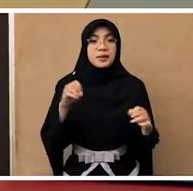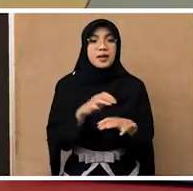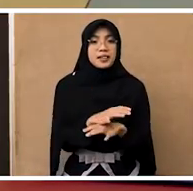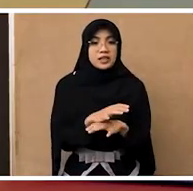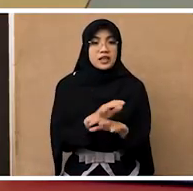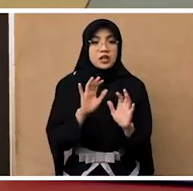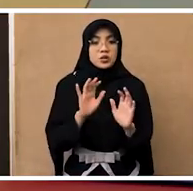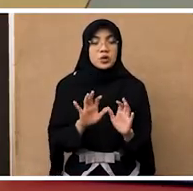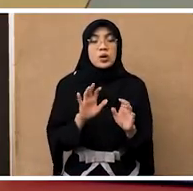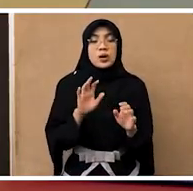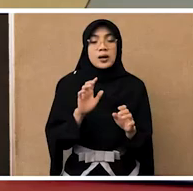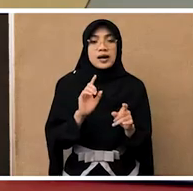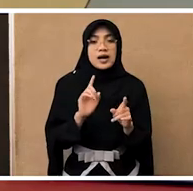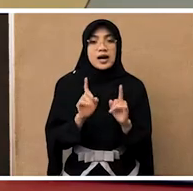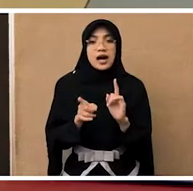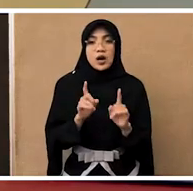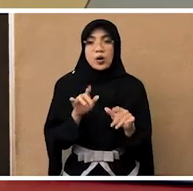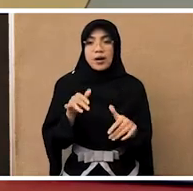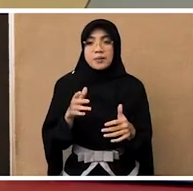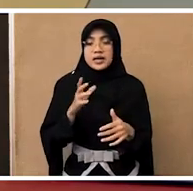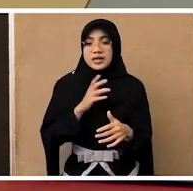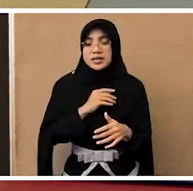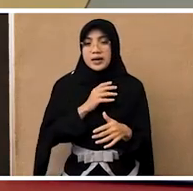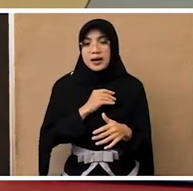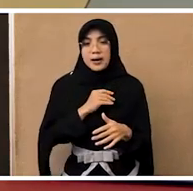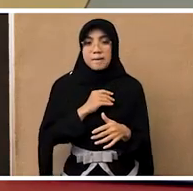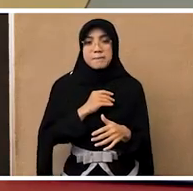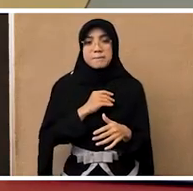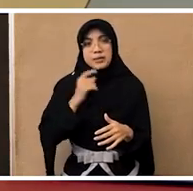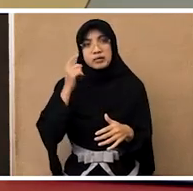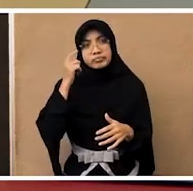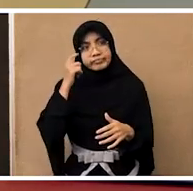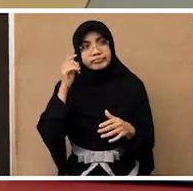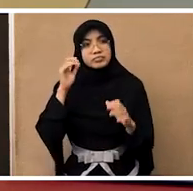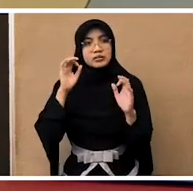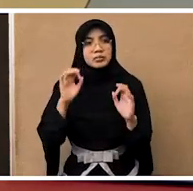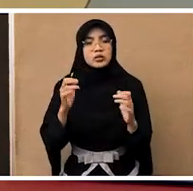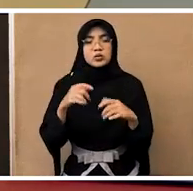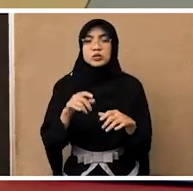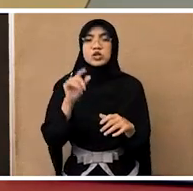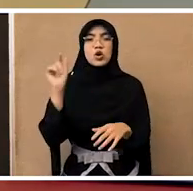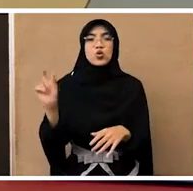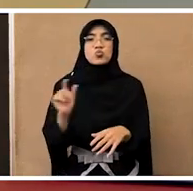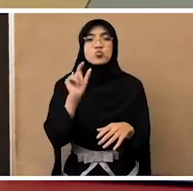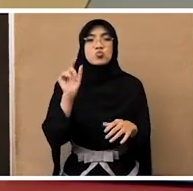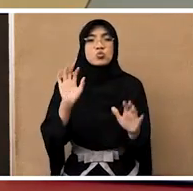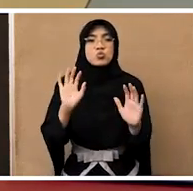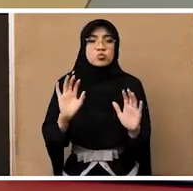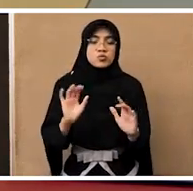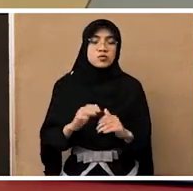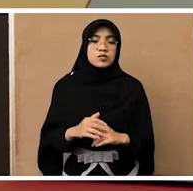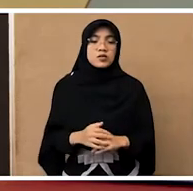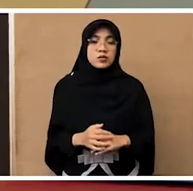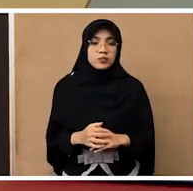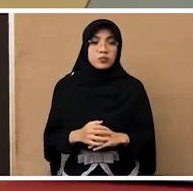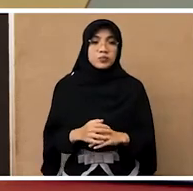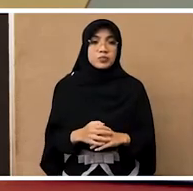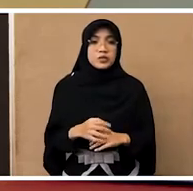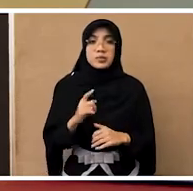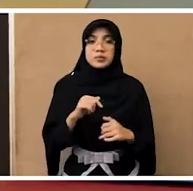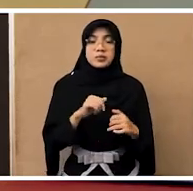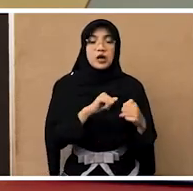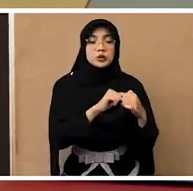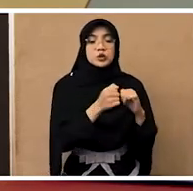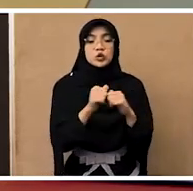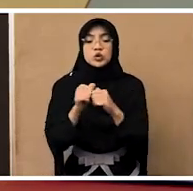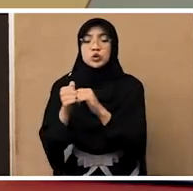prakteknya Jadi kalau apa yang dianggap paling ideal yaitu umum pak itu kan umum gitu kan bisa karena itu